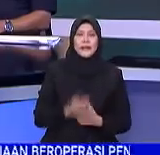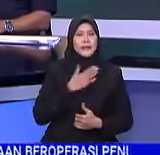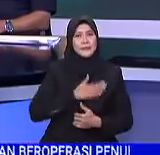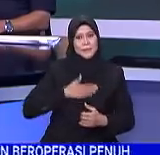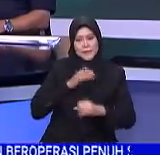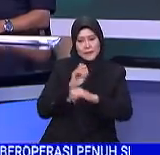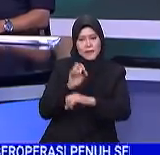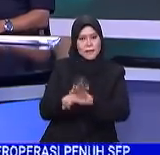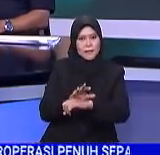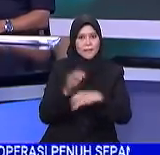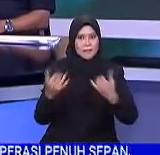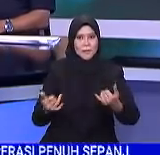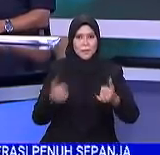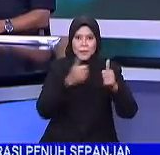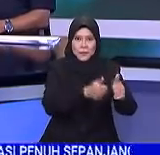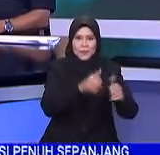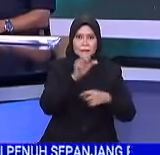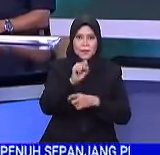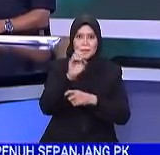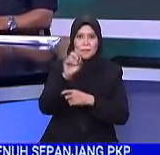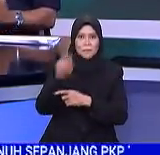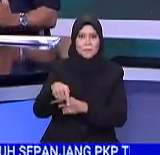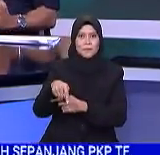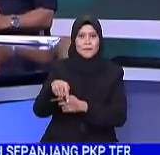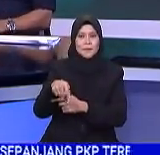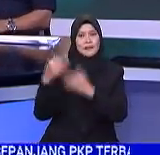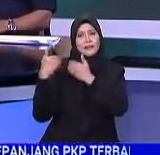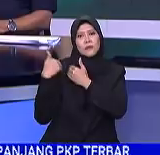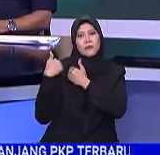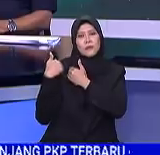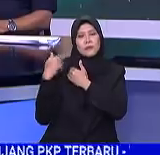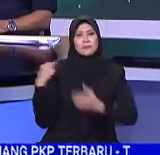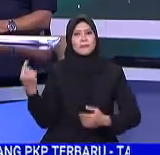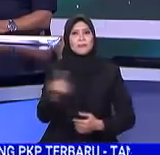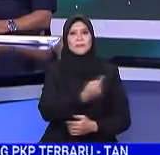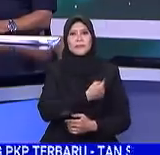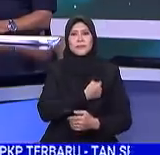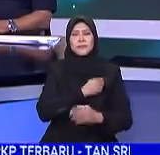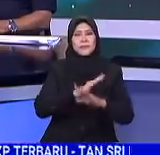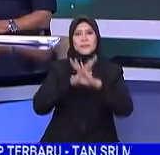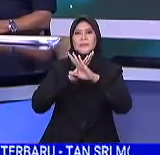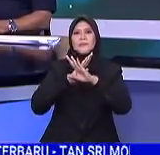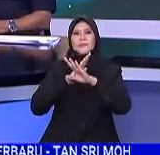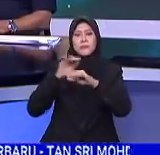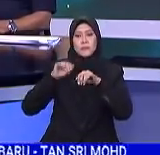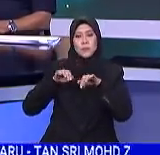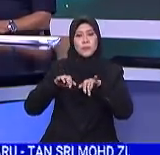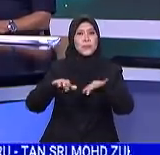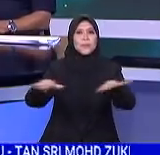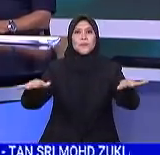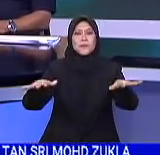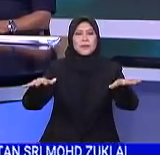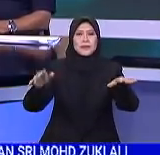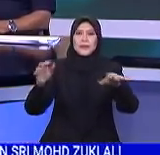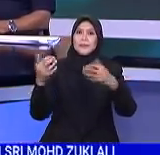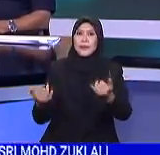ikutlah SOP, patuh pada SOP. Tanggungjawab kita untuk membendung penularan virus ini